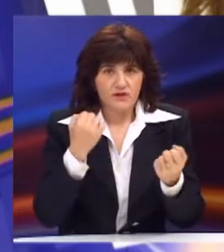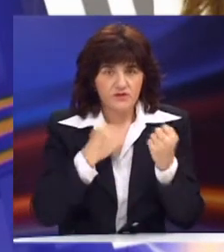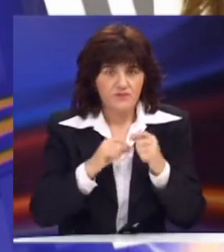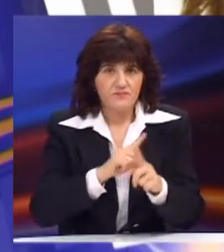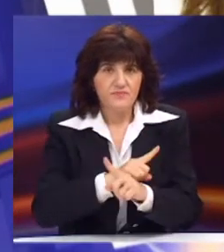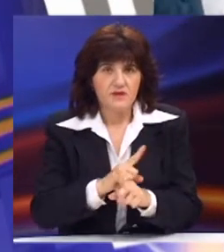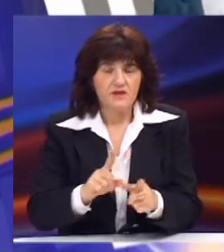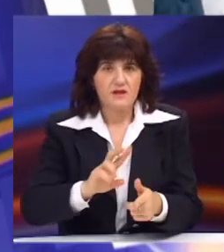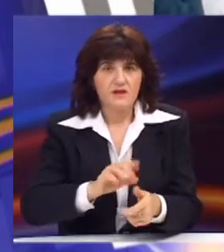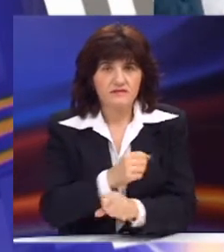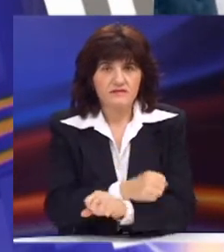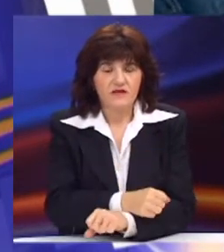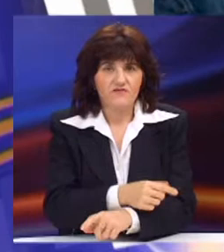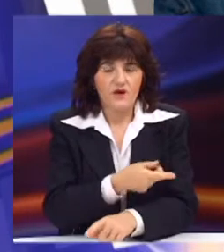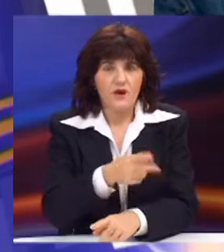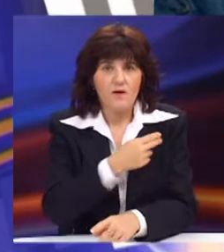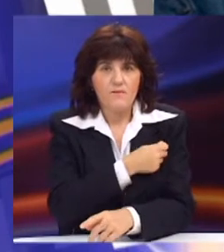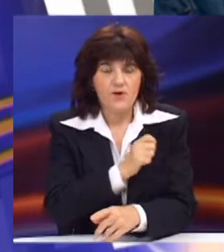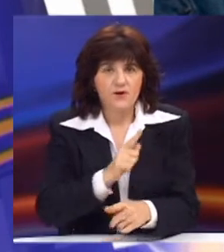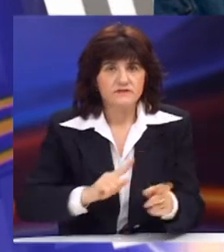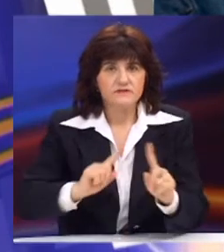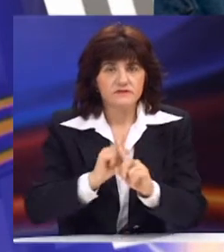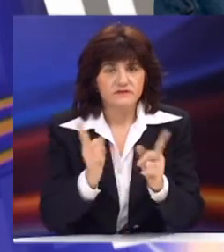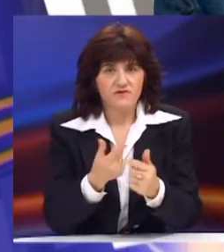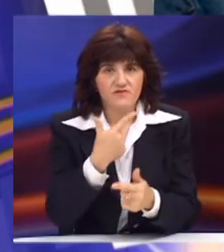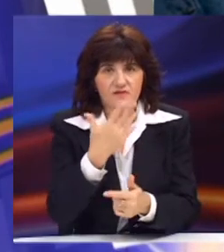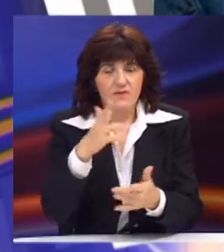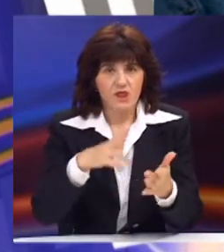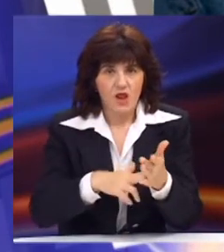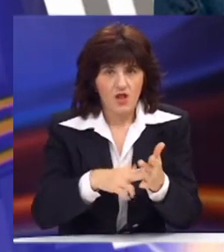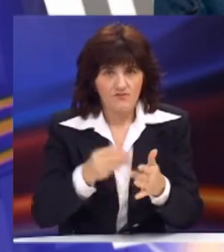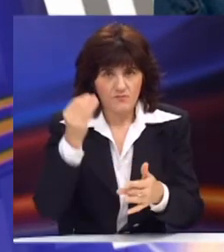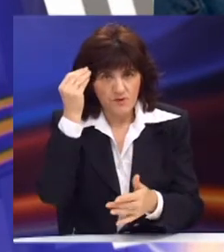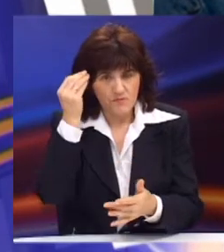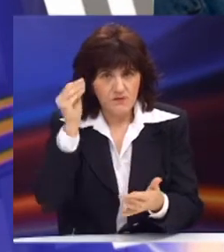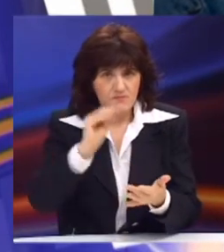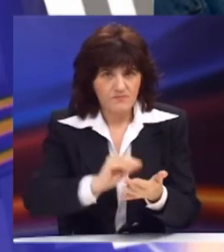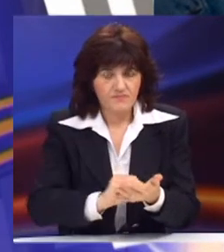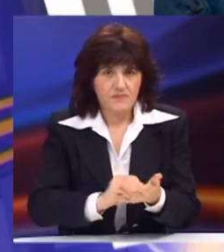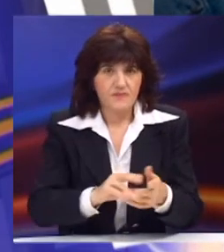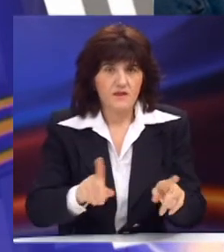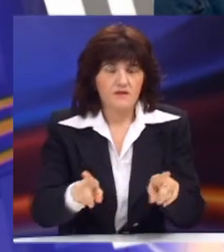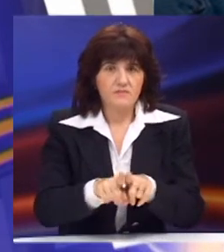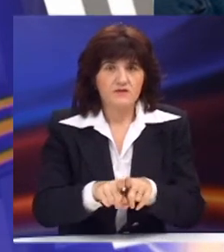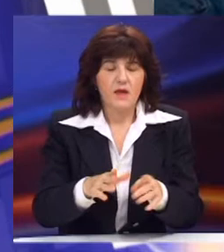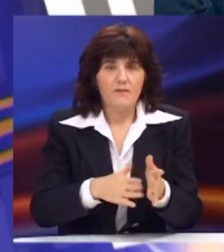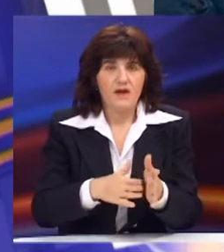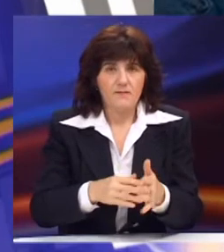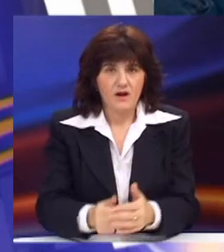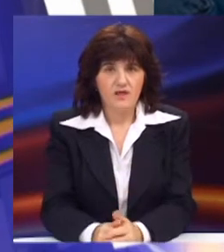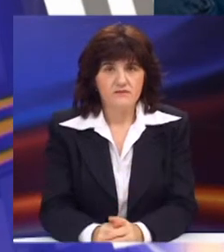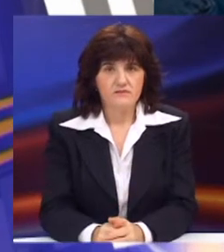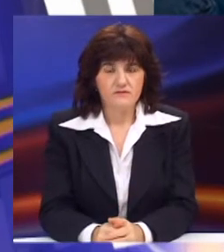torturu i nasilje nad političkim zatvorenicama. 25. novembar je odabran kao dan sećanja na sestre Mirabel.